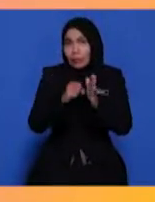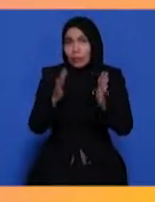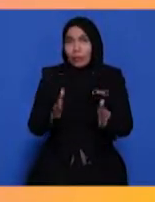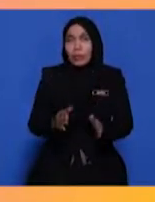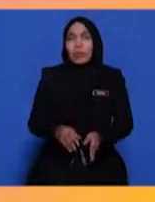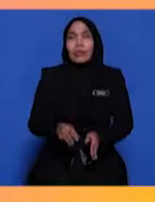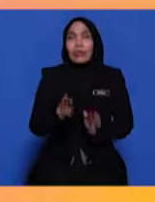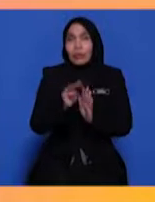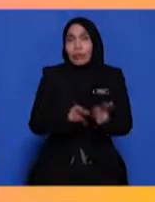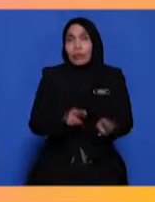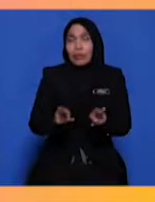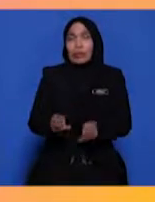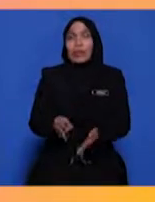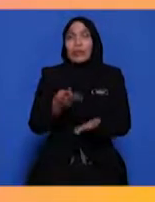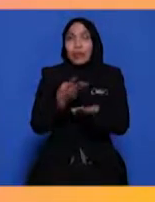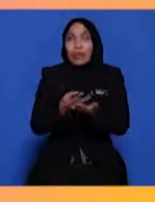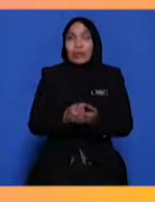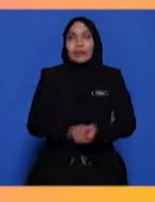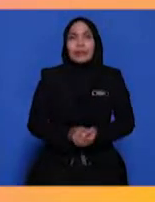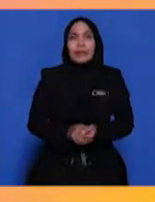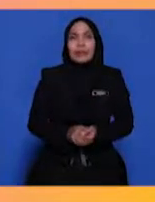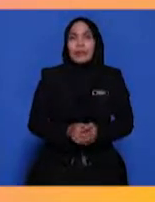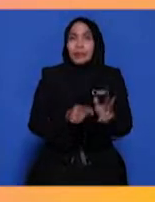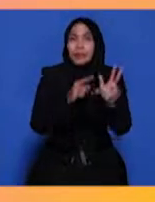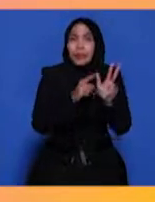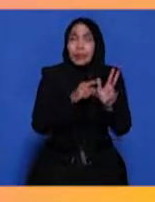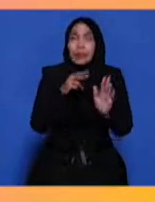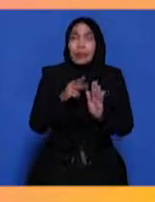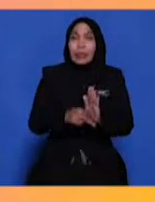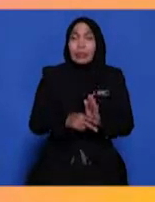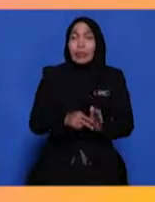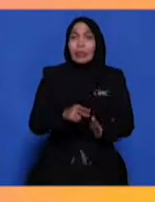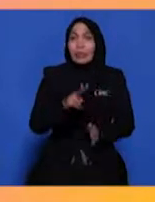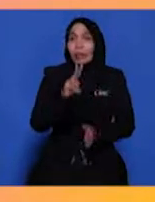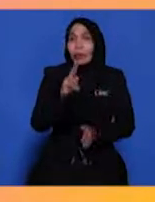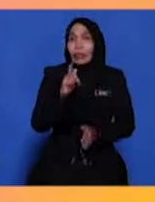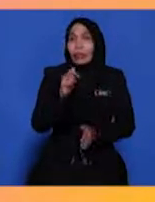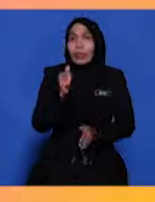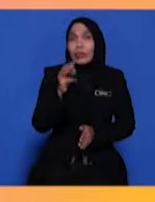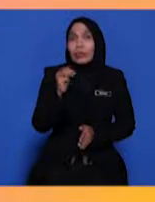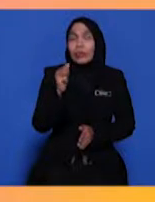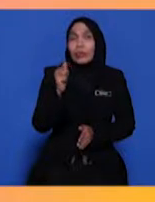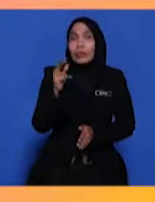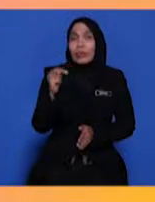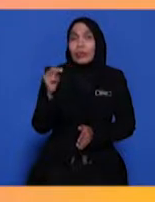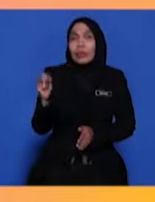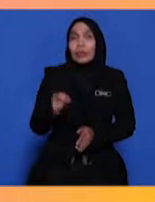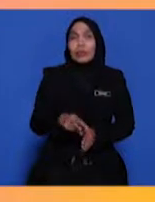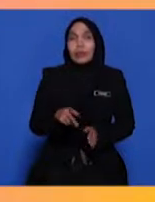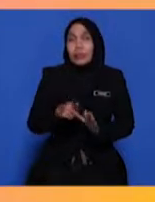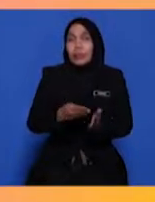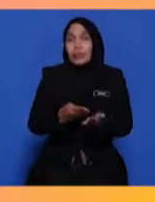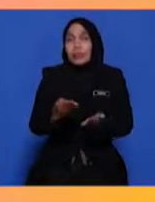Dan terakhir, keutamaan perbelanjaan kepada keperluan atau kehendak.